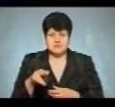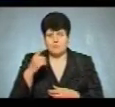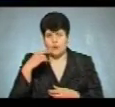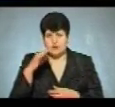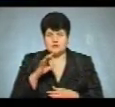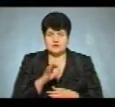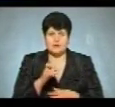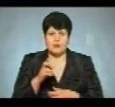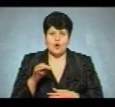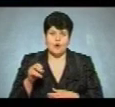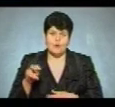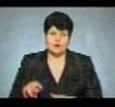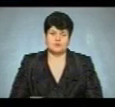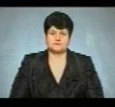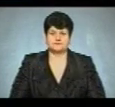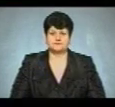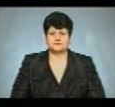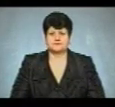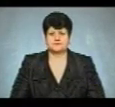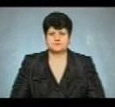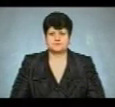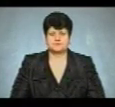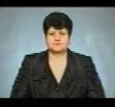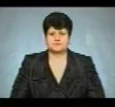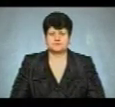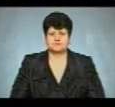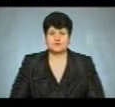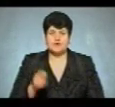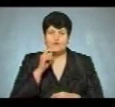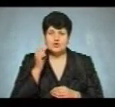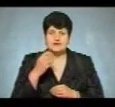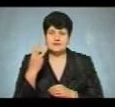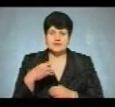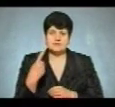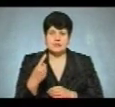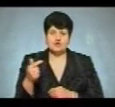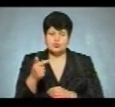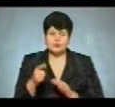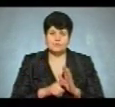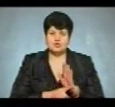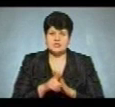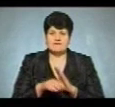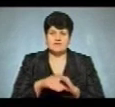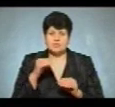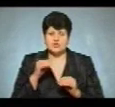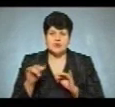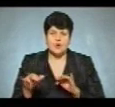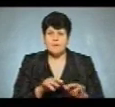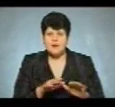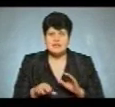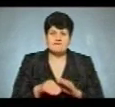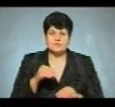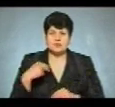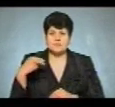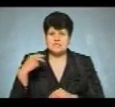Богдан Буденчук, Оксана Галіяш, новини. В Україні 31 грудня стартувала виборча кампанія виборів